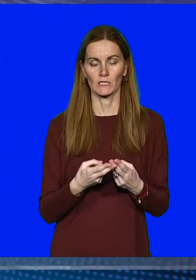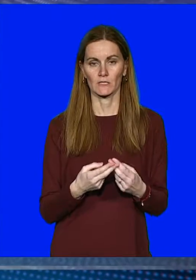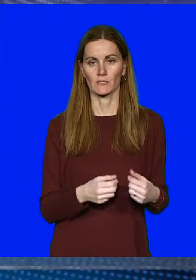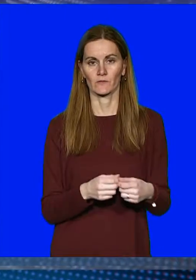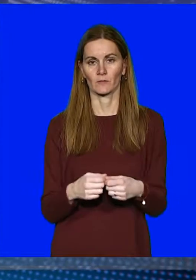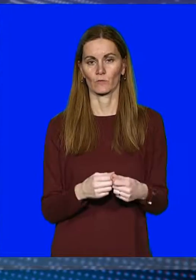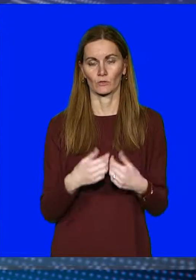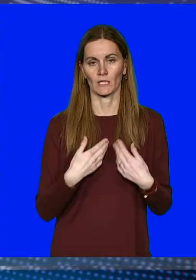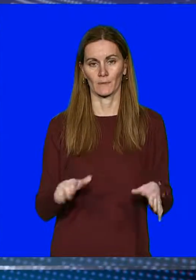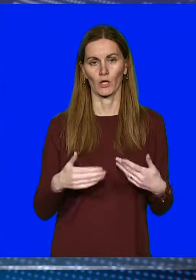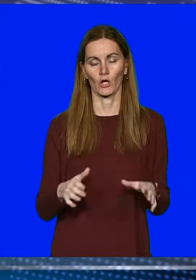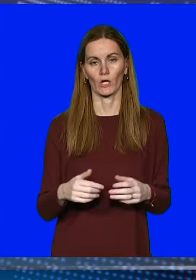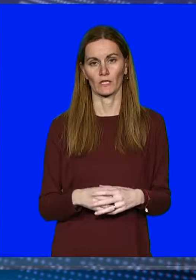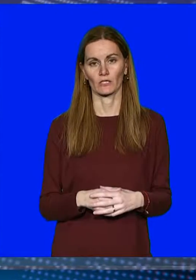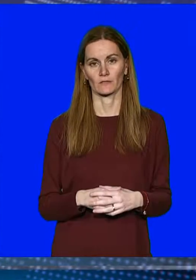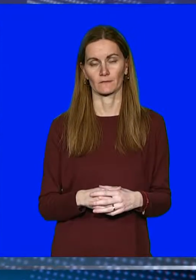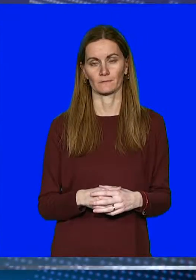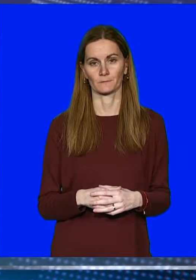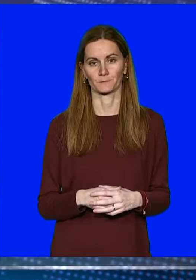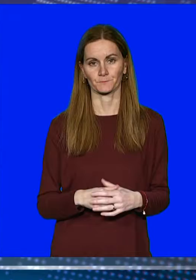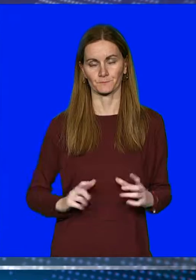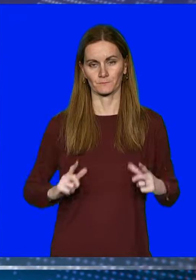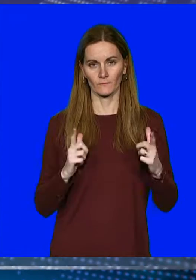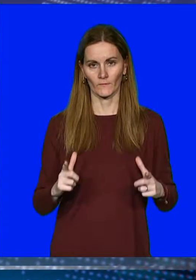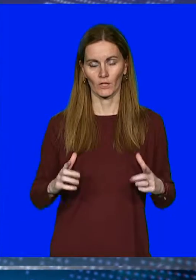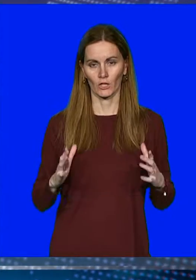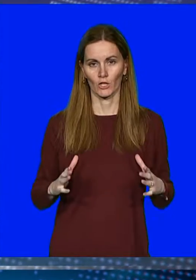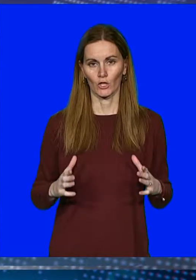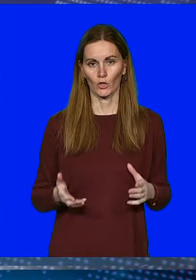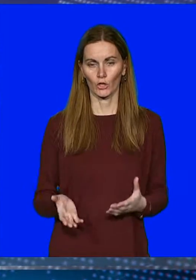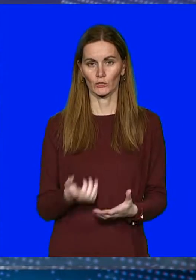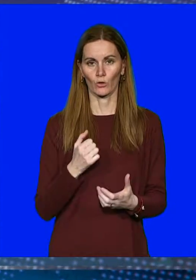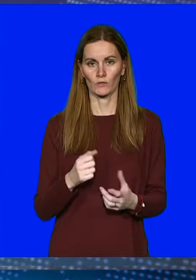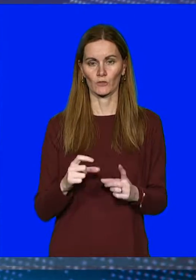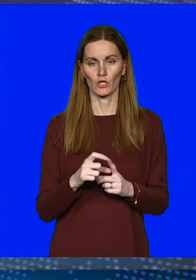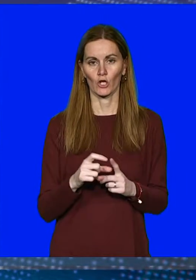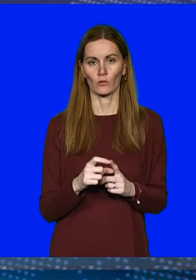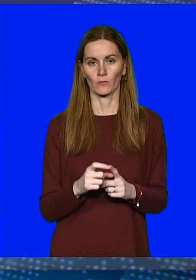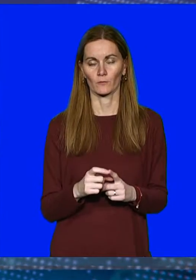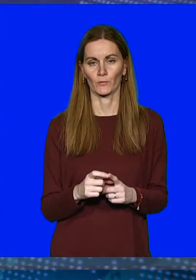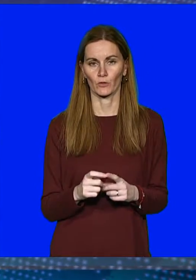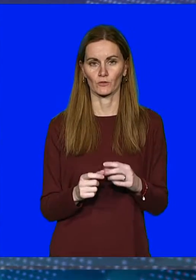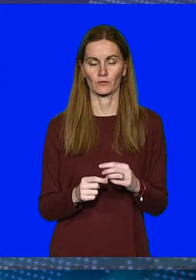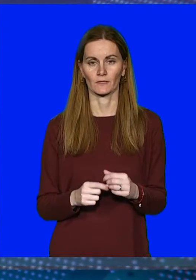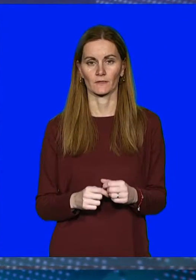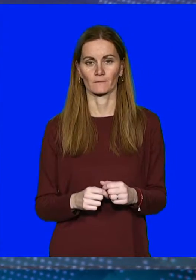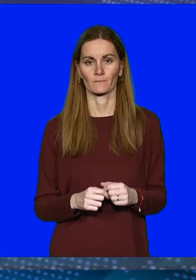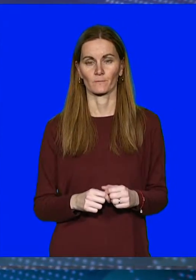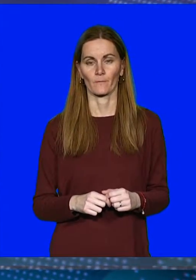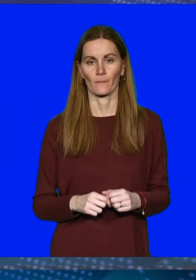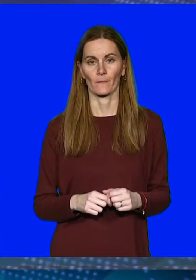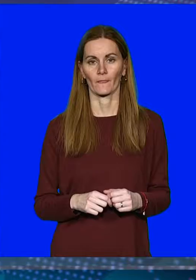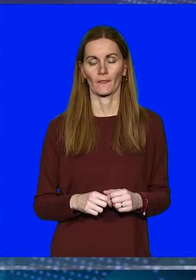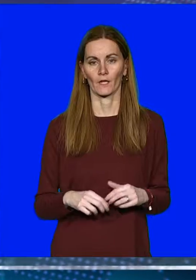svim našim korisnicima puno olakšati na taj način. Godinu za nama uspješnom naziva i pročelnik jednog od